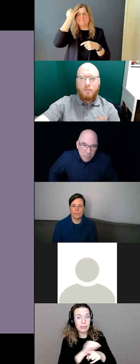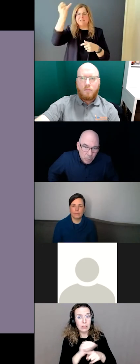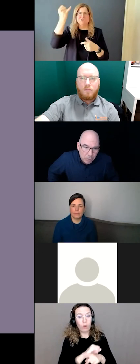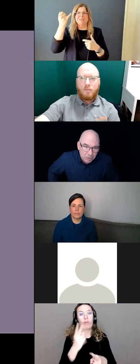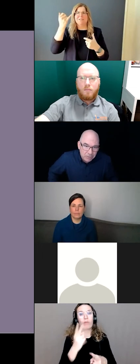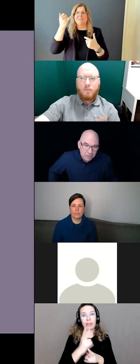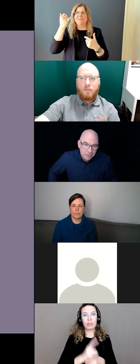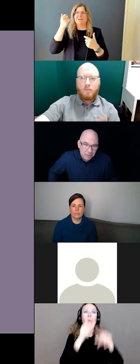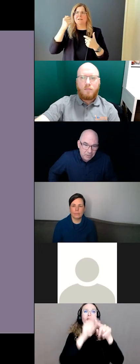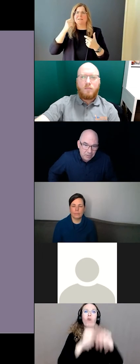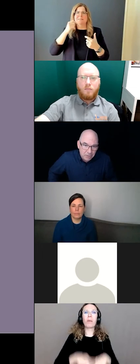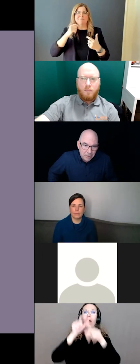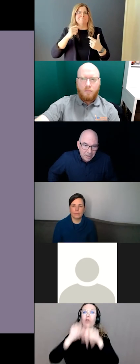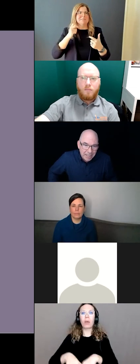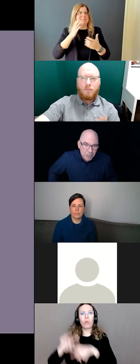c'est